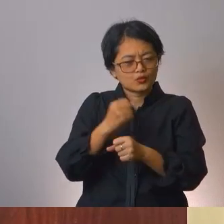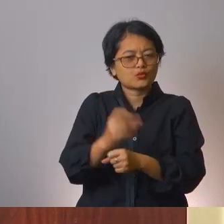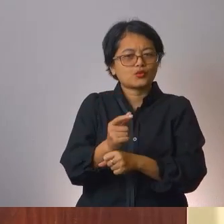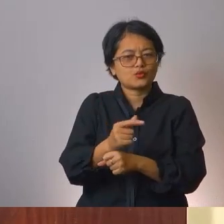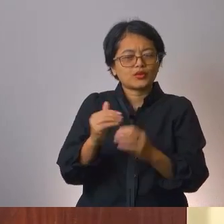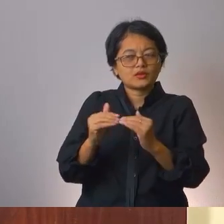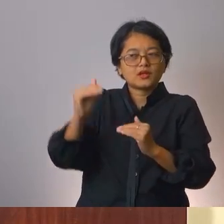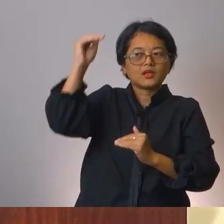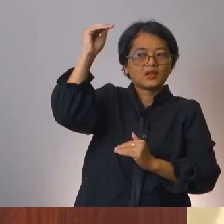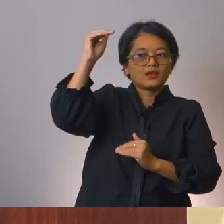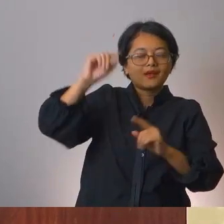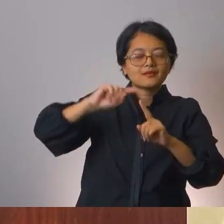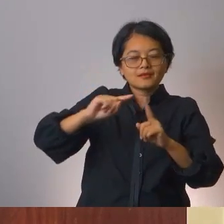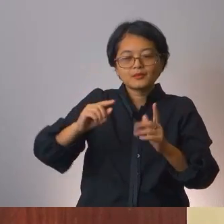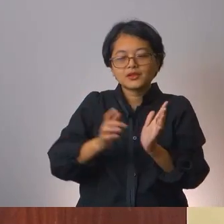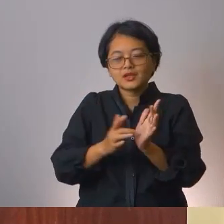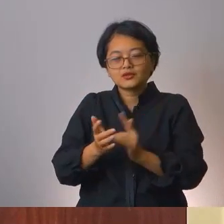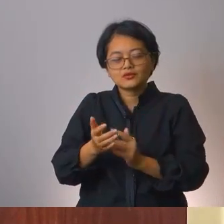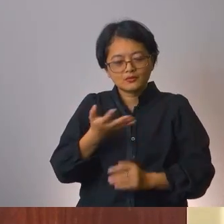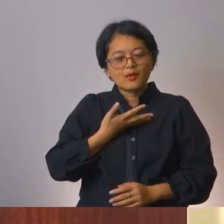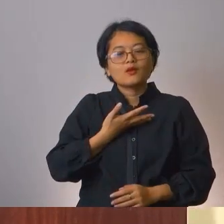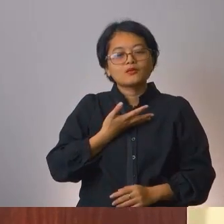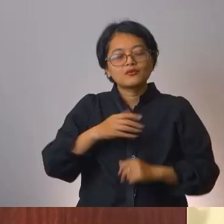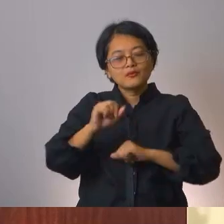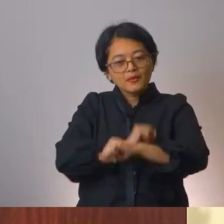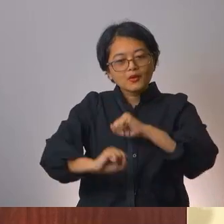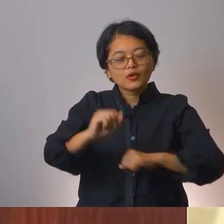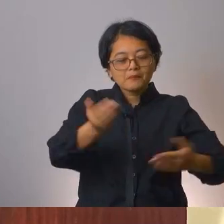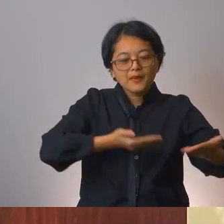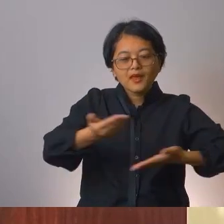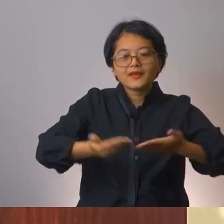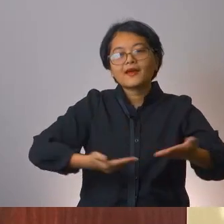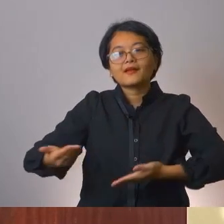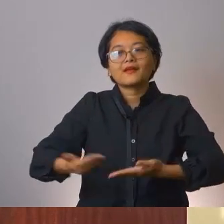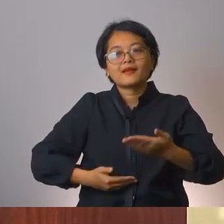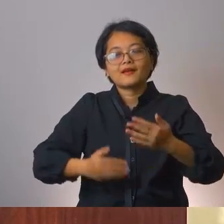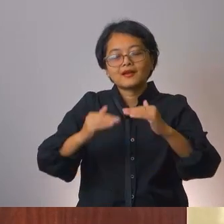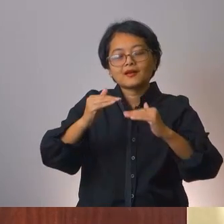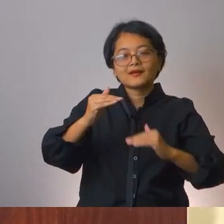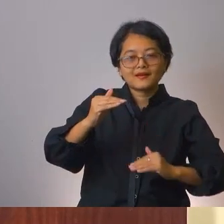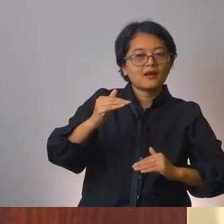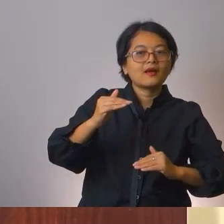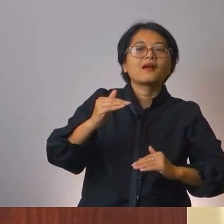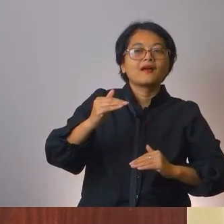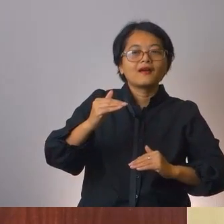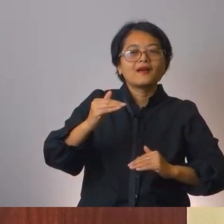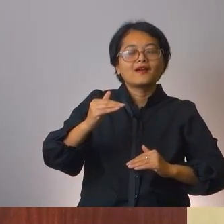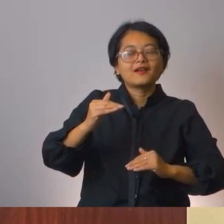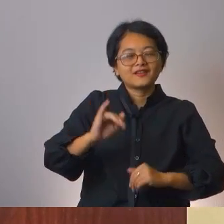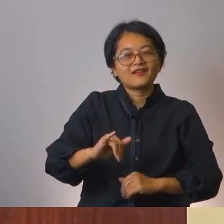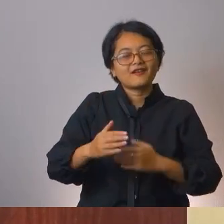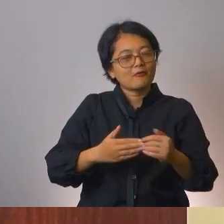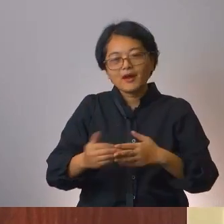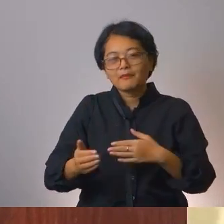pernah dalam pekerjaan pelayanan ataukah dalam pergaulan kita berpikir dan merasa kita melakukan